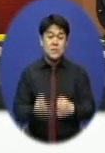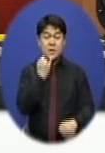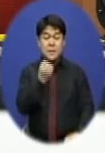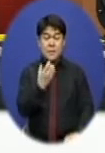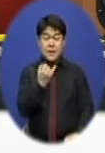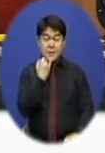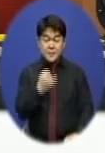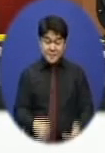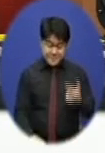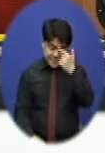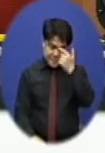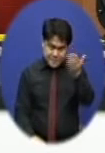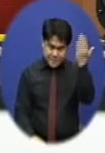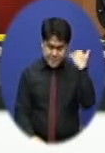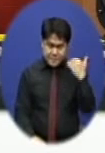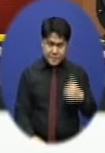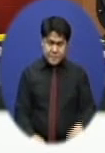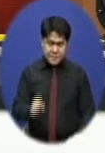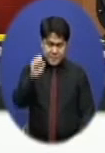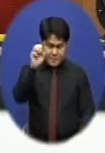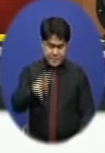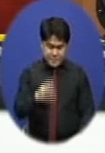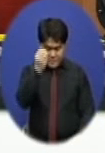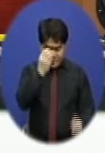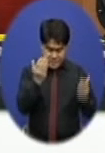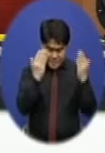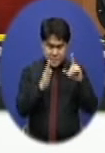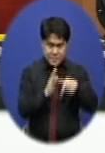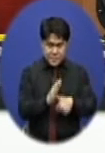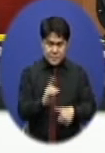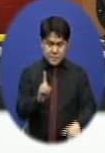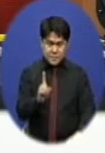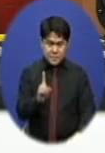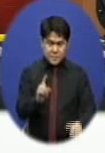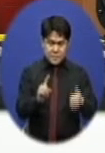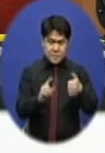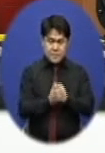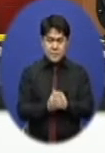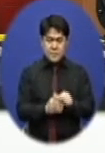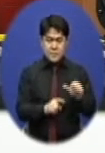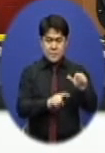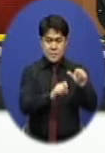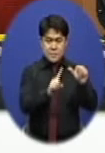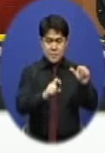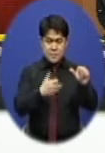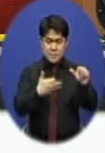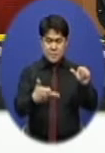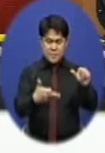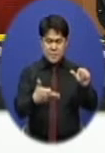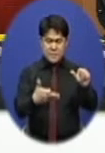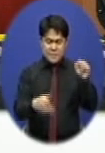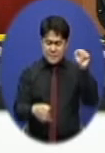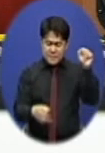괜찮아요. 옛날 그 광주 일고 다닐 때 네. 5.18 민주화 운동 아시죠? 아, 예. 알죠. 그 얘기는 하지 마세요.